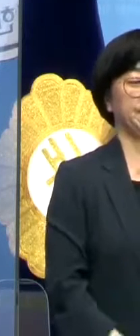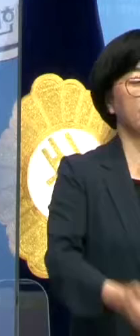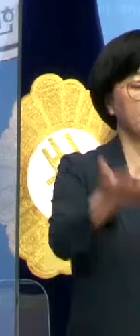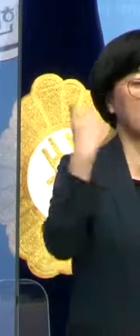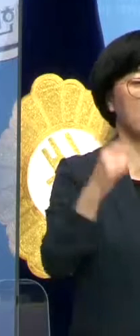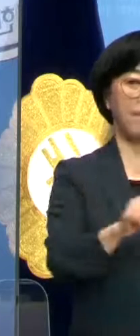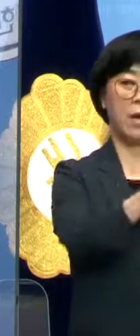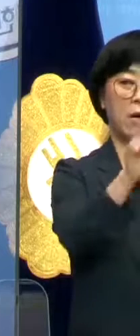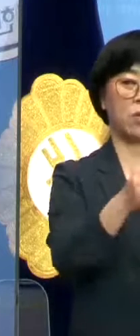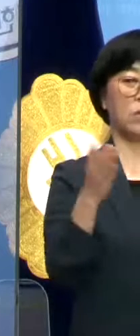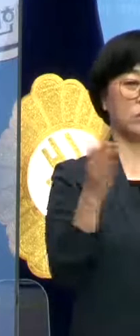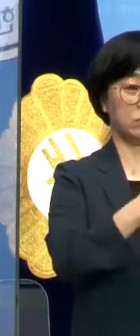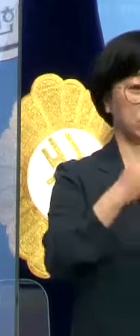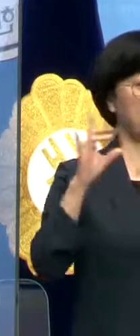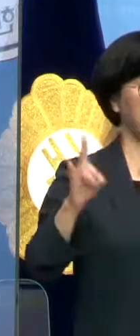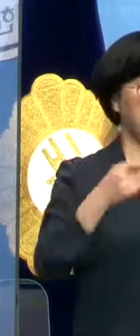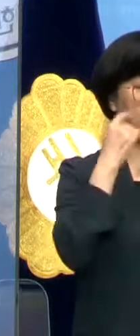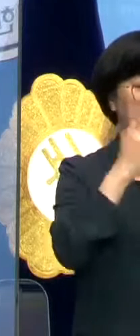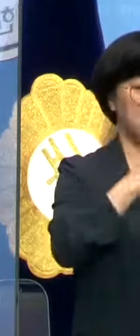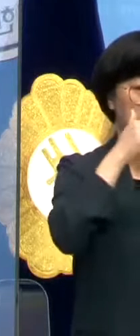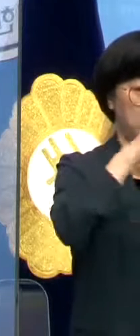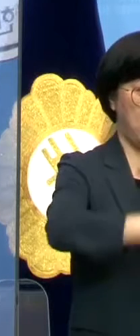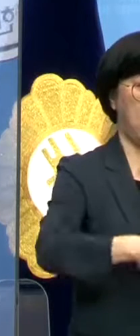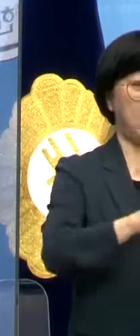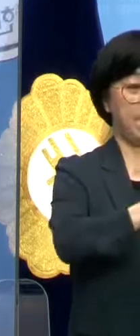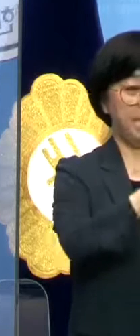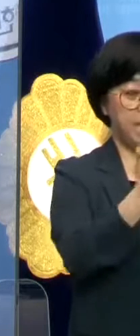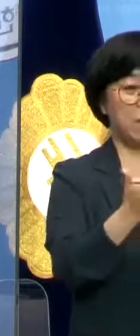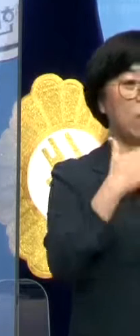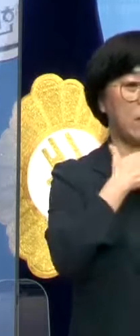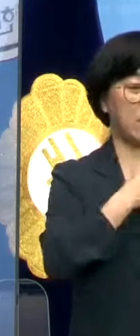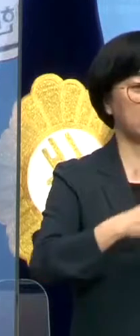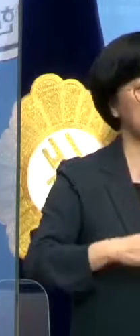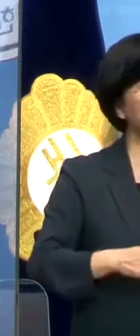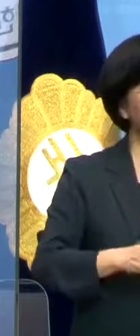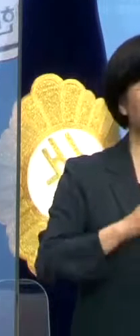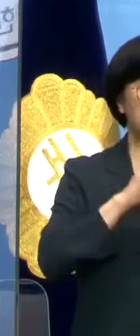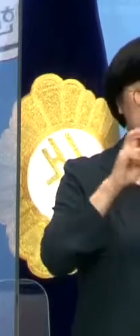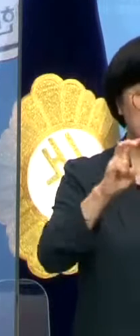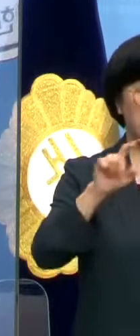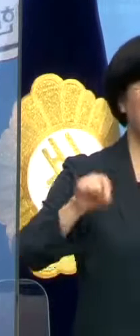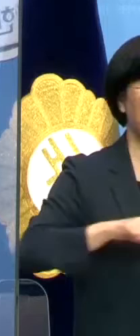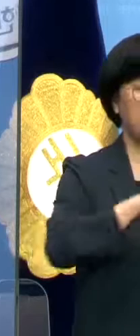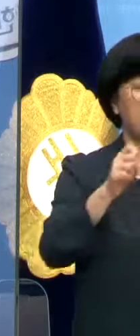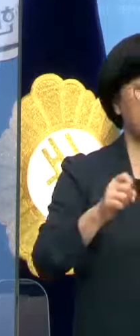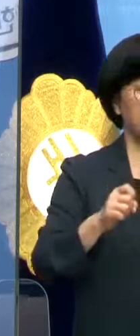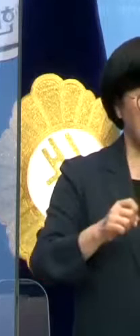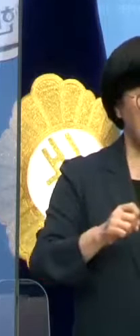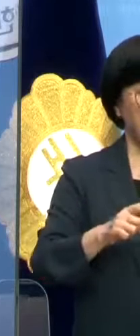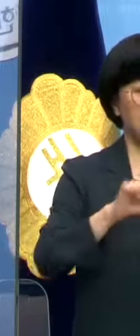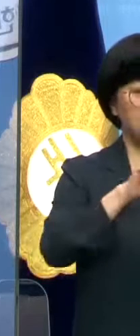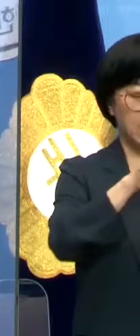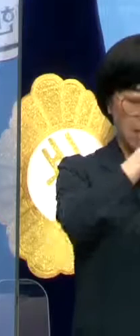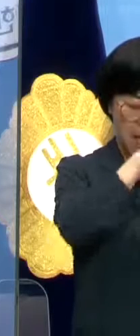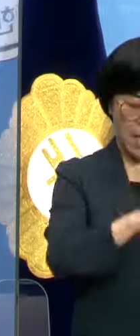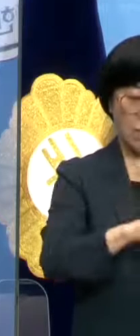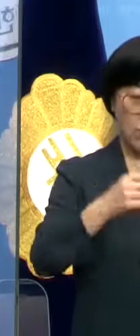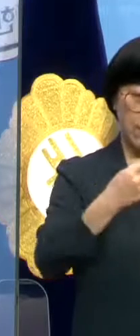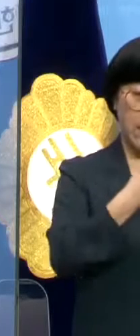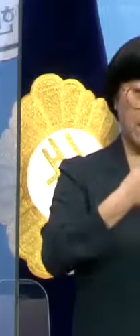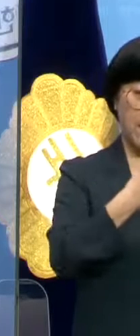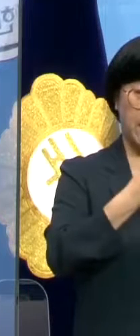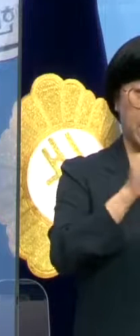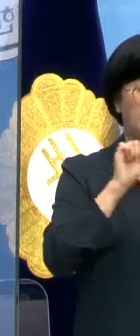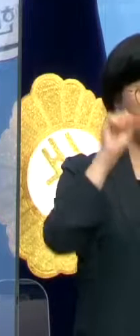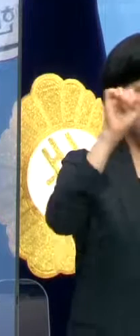지난 8월부터 태국의 민주화를 요구하는 시위가 10대와 20대를 중심으로 4개월 넘게 지속되고 있습니다